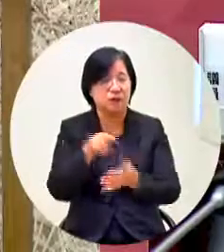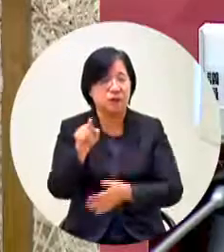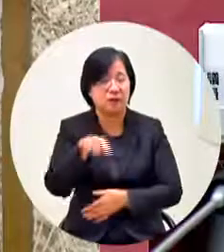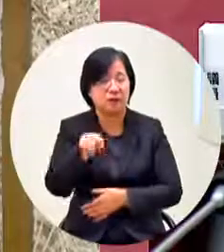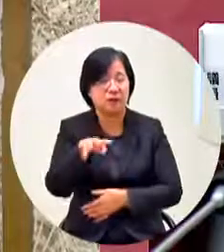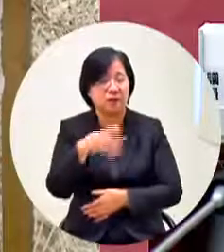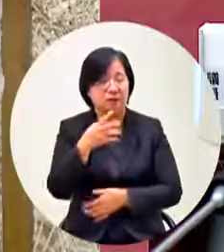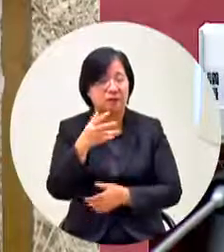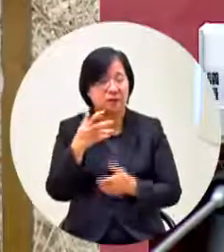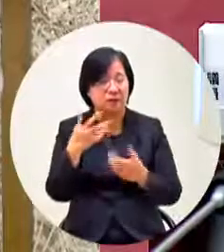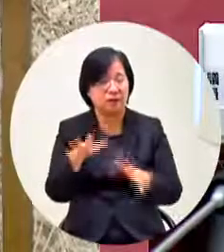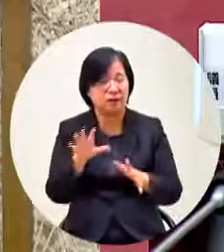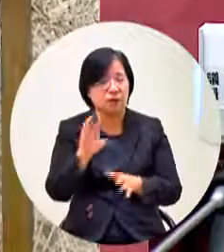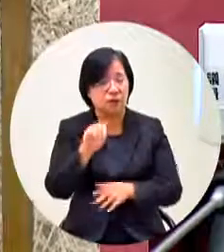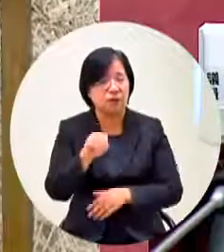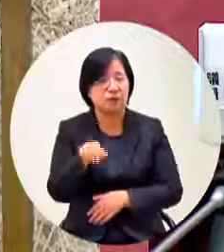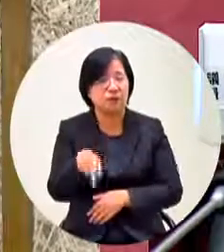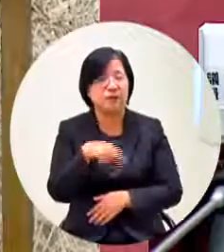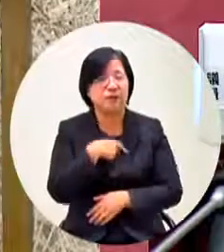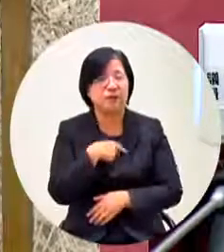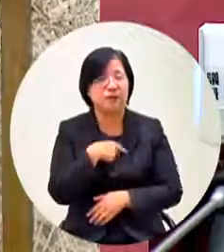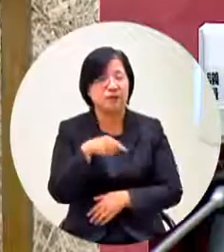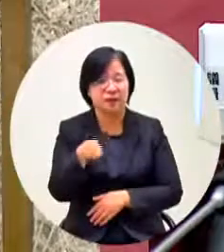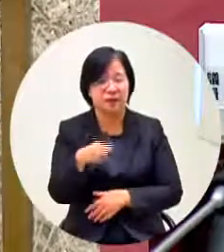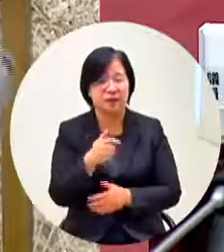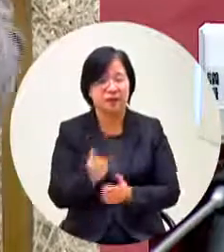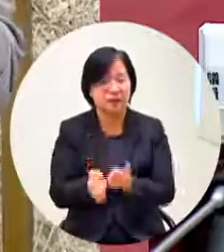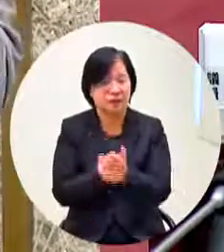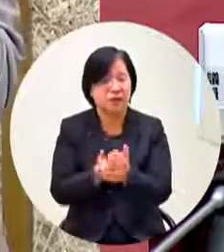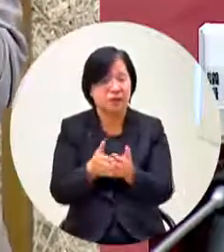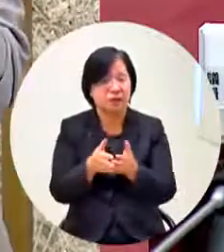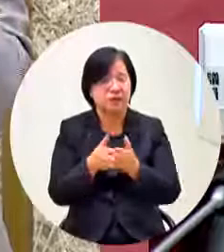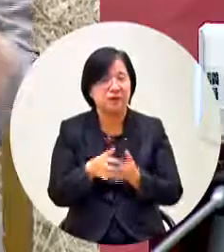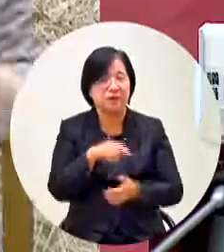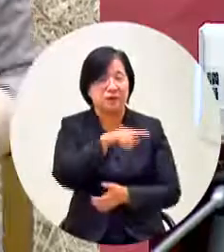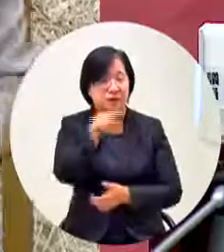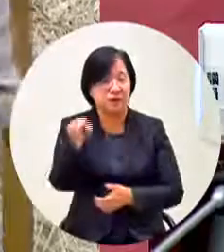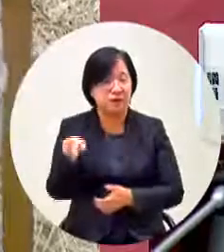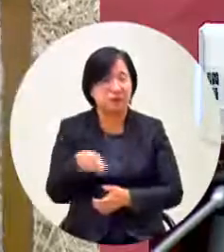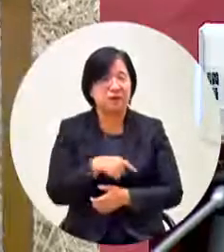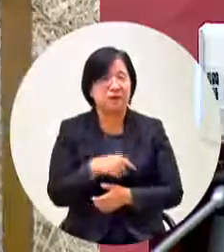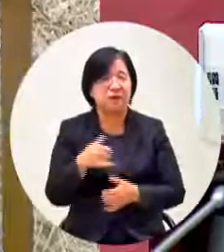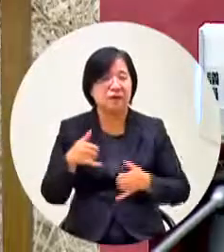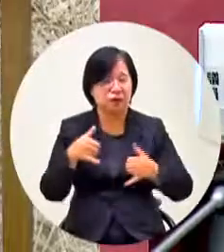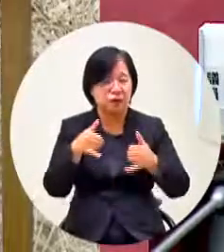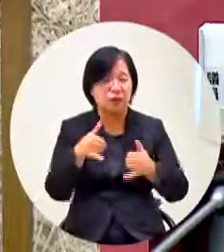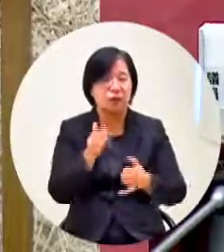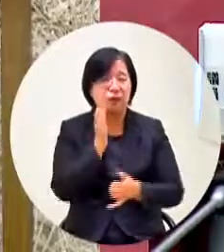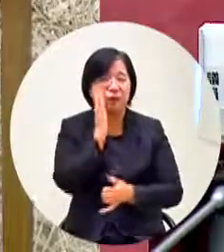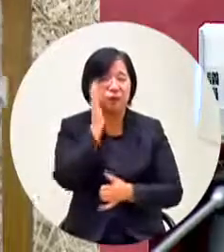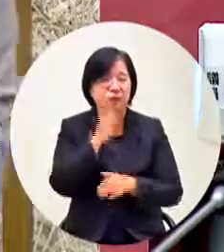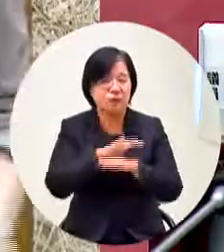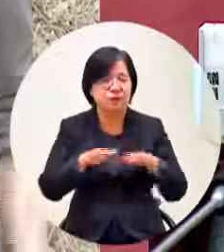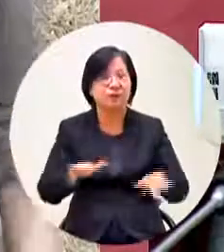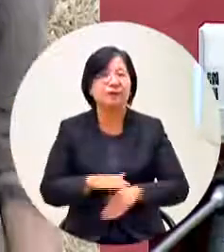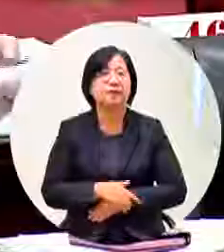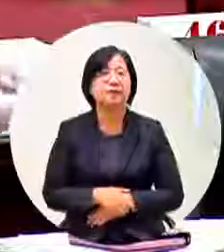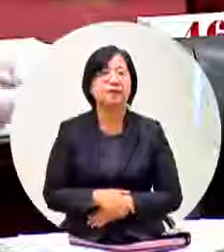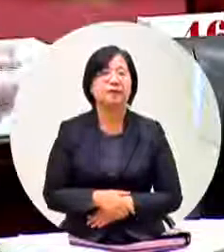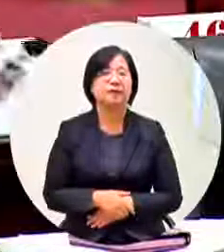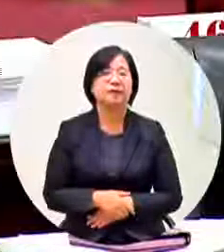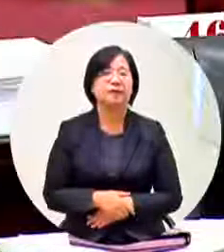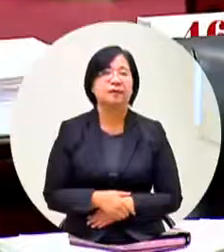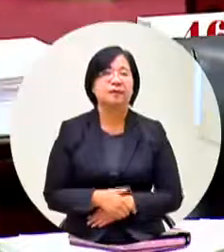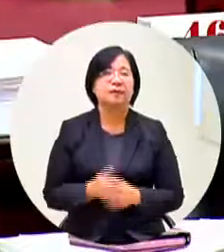1433.6万哈，那这个部分就拜托你们要用力了哈，能够让那边通行能够更安全，好不好？ Okay， 好， 谢谢 谢